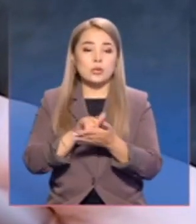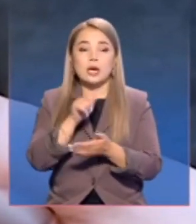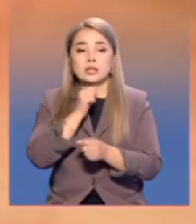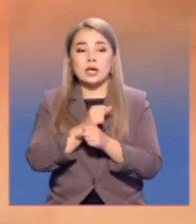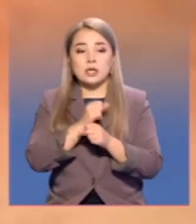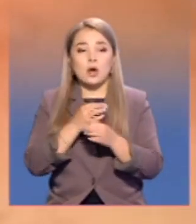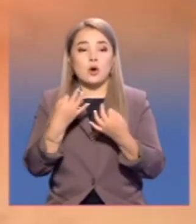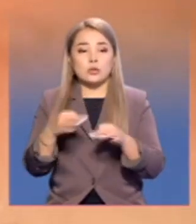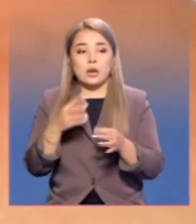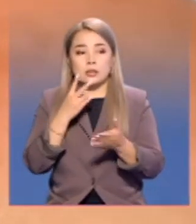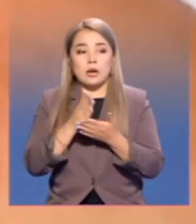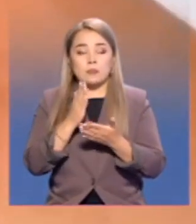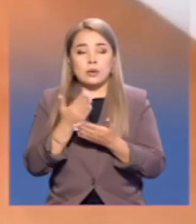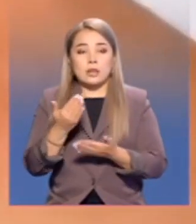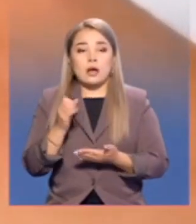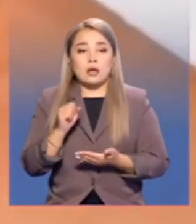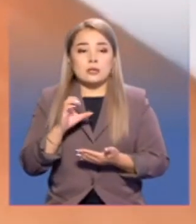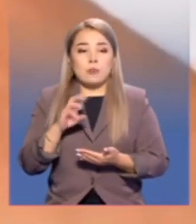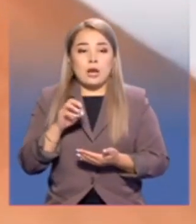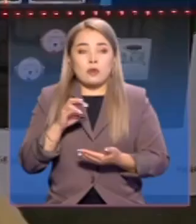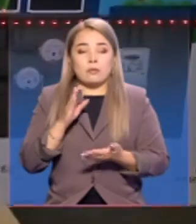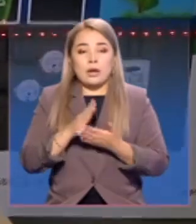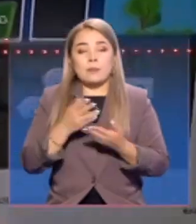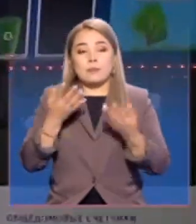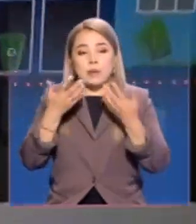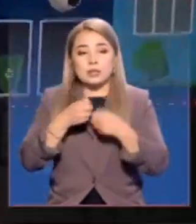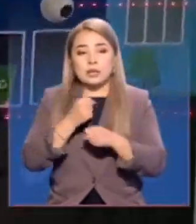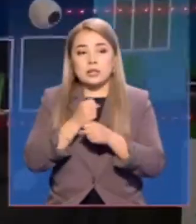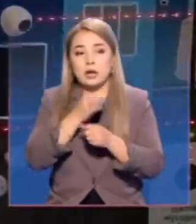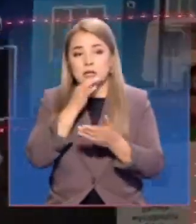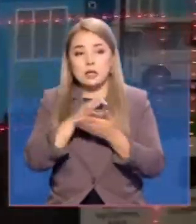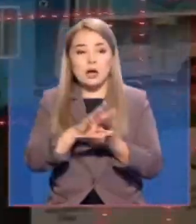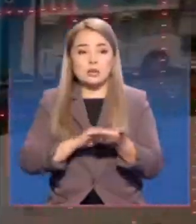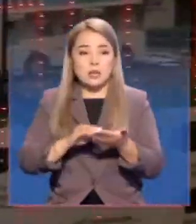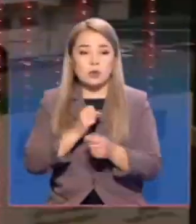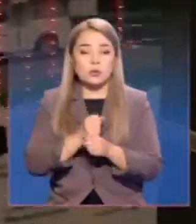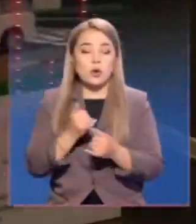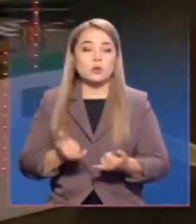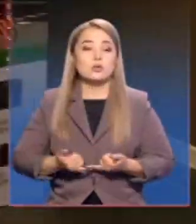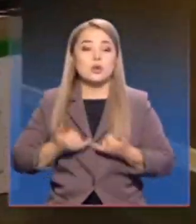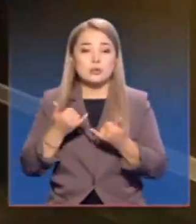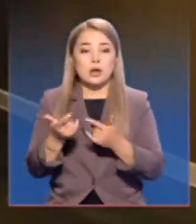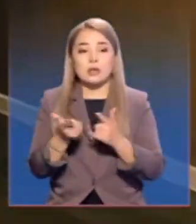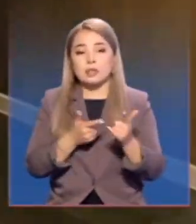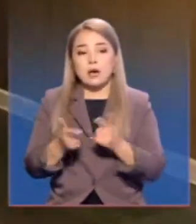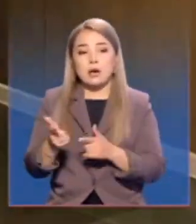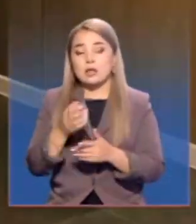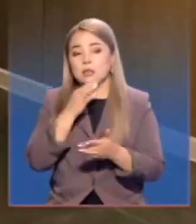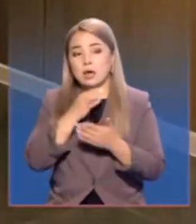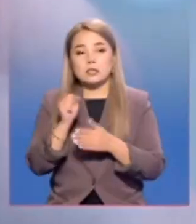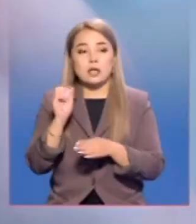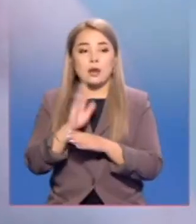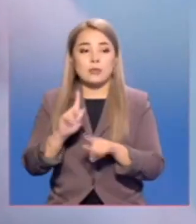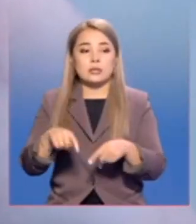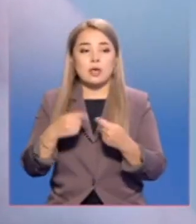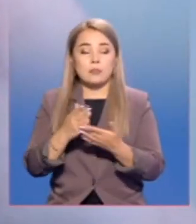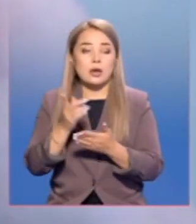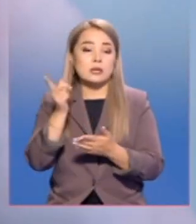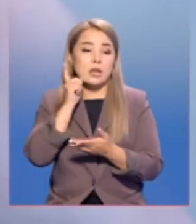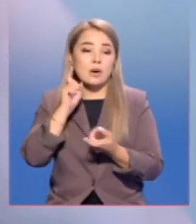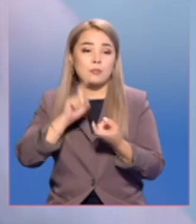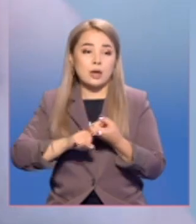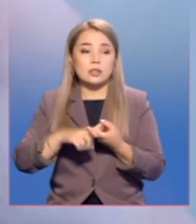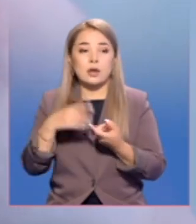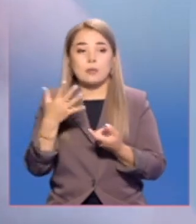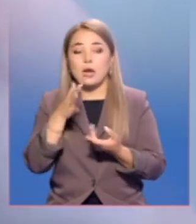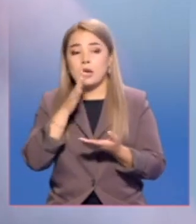рұқсат етілген еді. Әлихан Смайылов механизмдерді қайта қарап, жаңартылған ұсыныстарды әзірлеуді тапсырды. Мобильді байланыстың